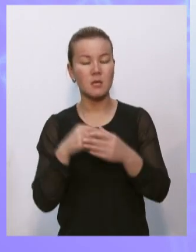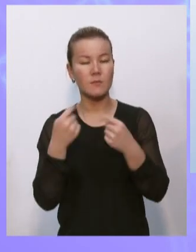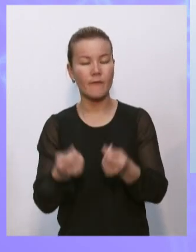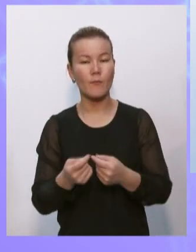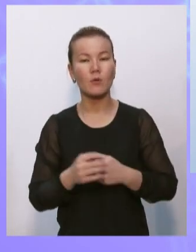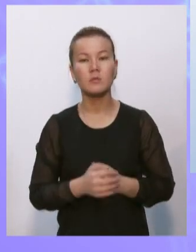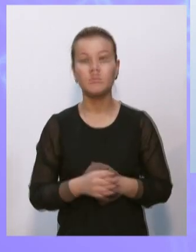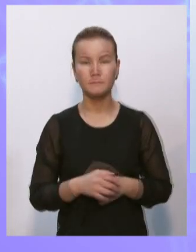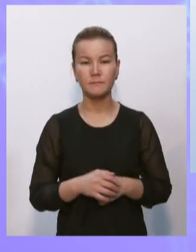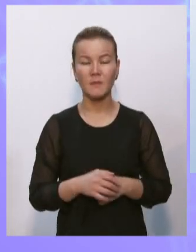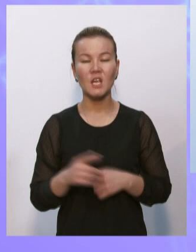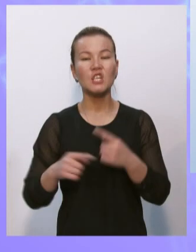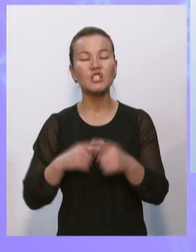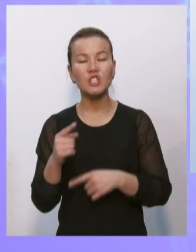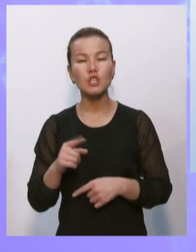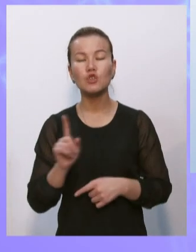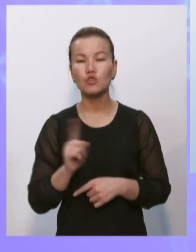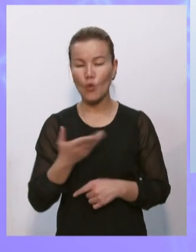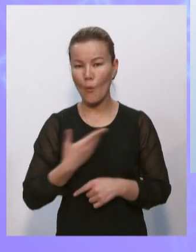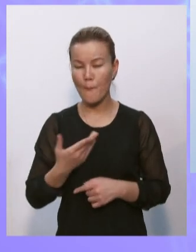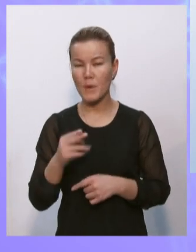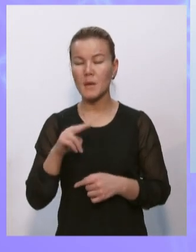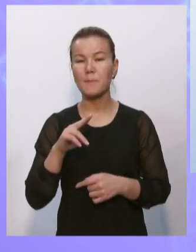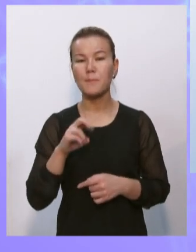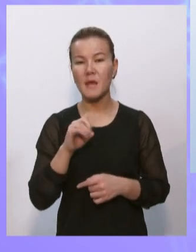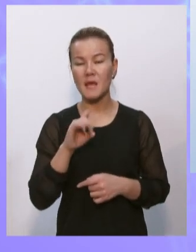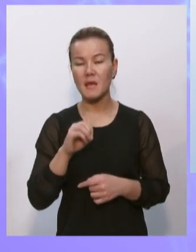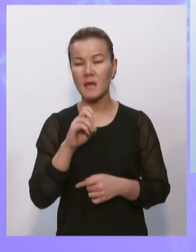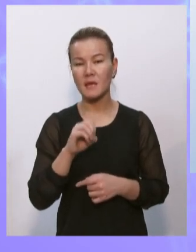вопросы. Через что мы переехали?